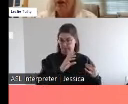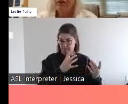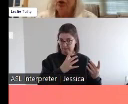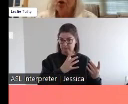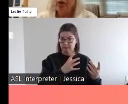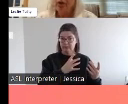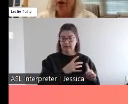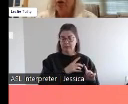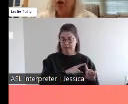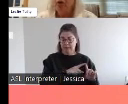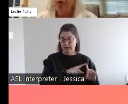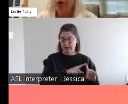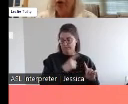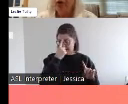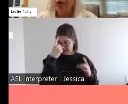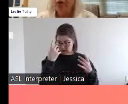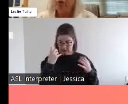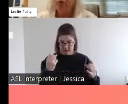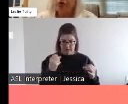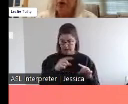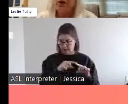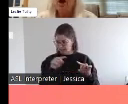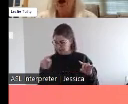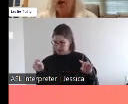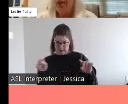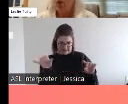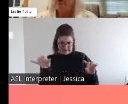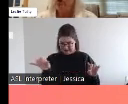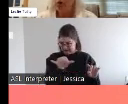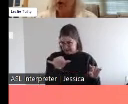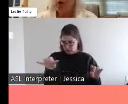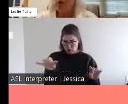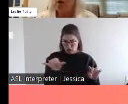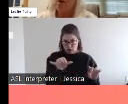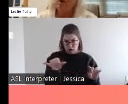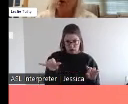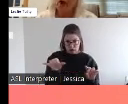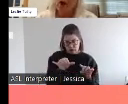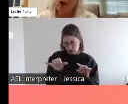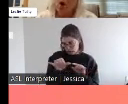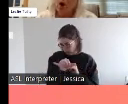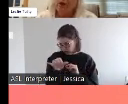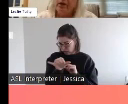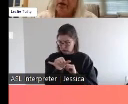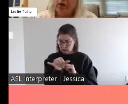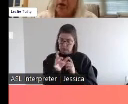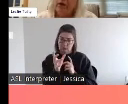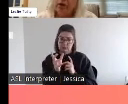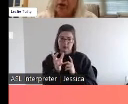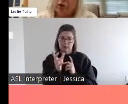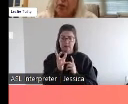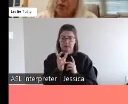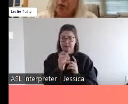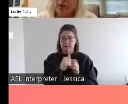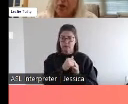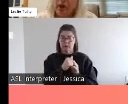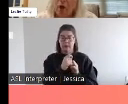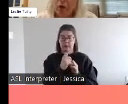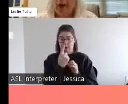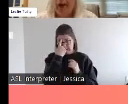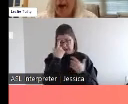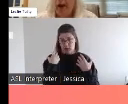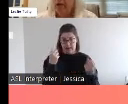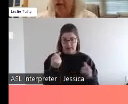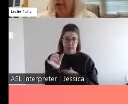émotionnelle plus grave, elles ne différaient pas sur les mesures de santé mentale de manière significative. Donc, elles se